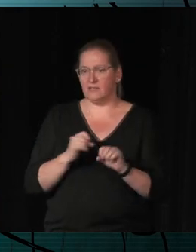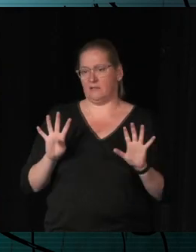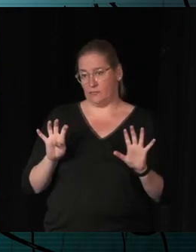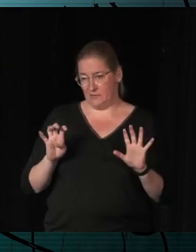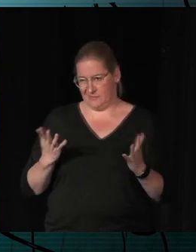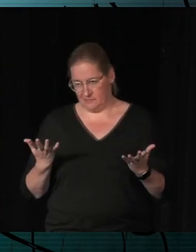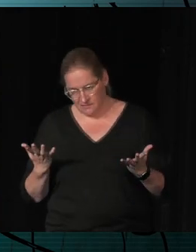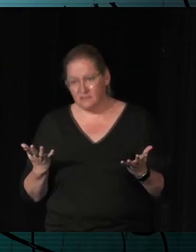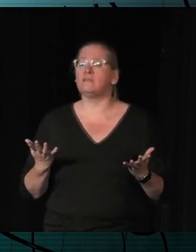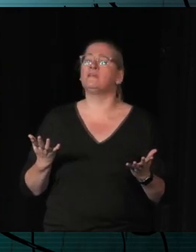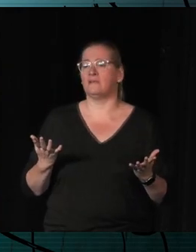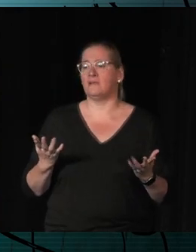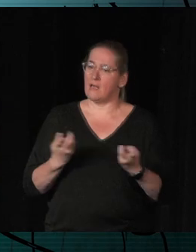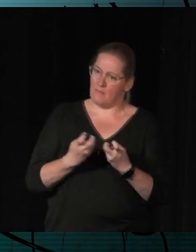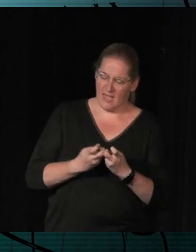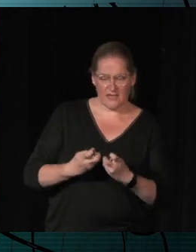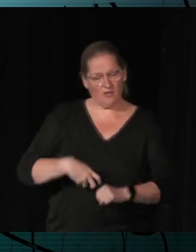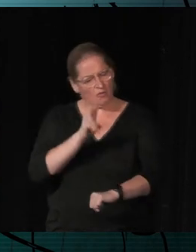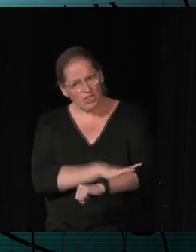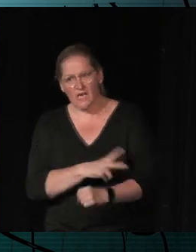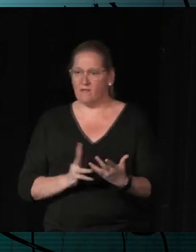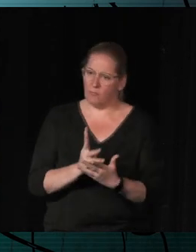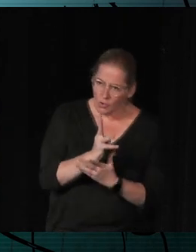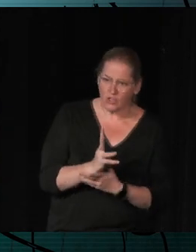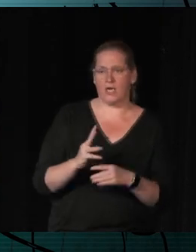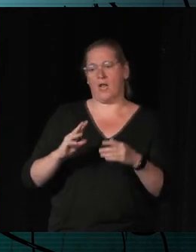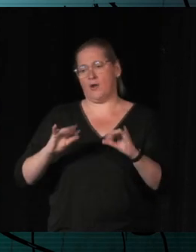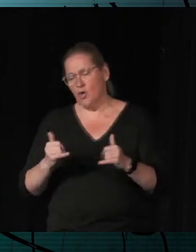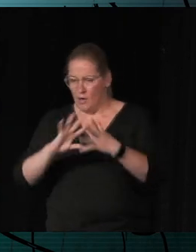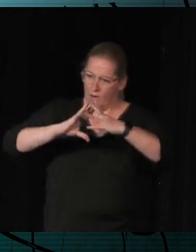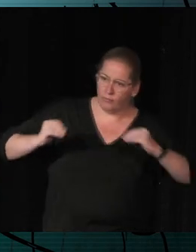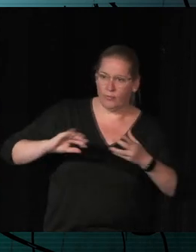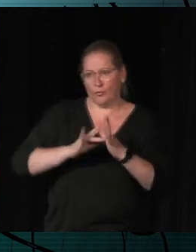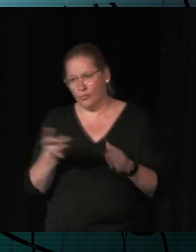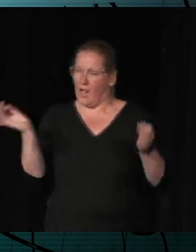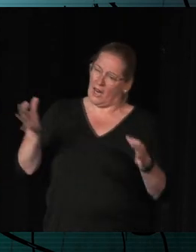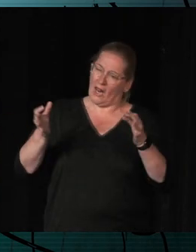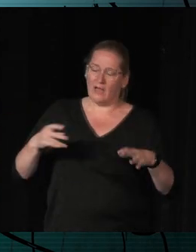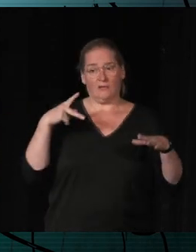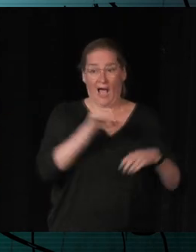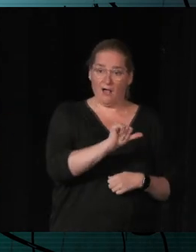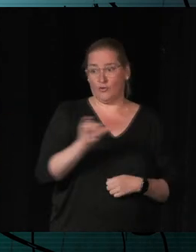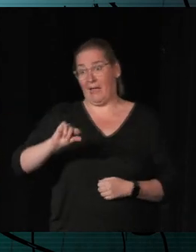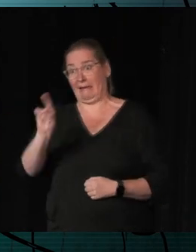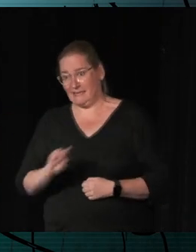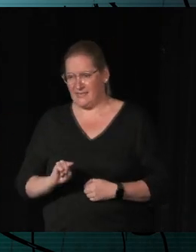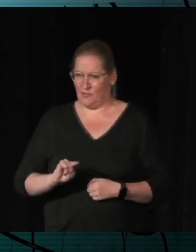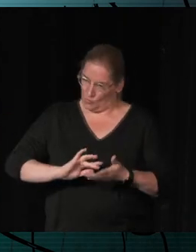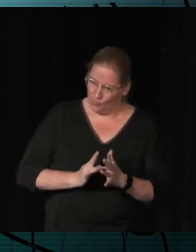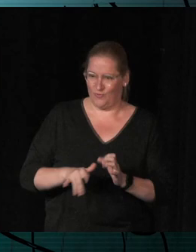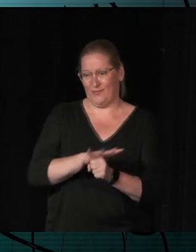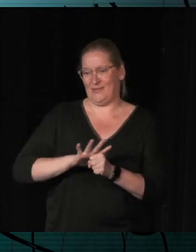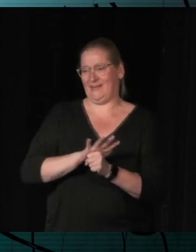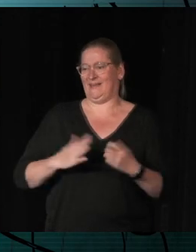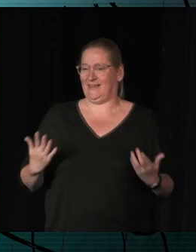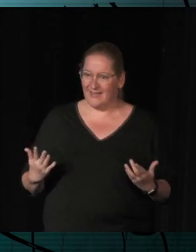ben c'est programmeur chef de projet game designer chef d'équipici moins parce que je l'ai je suis mauvais